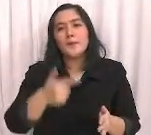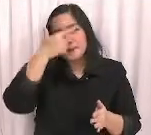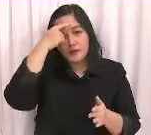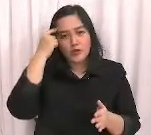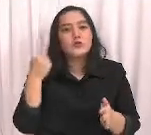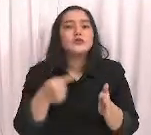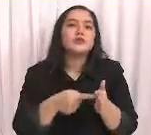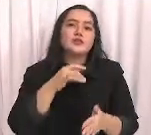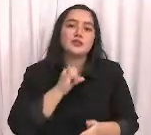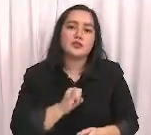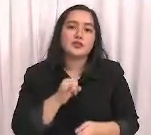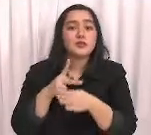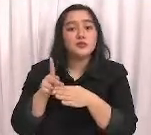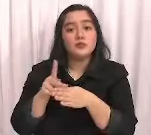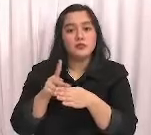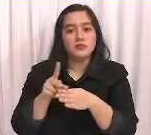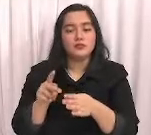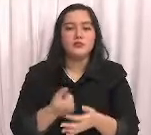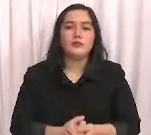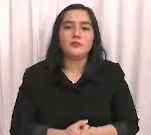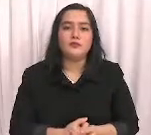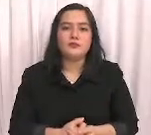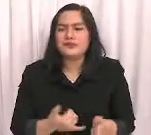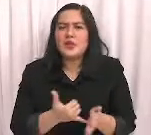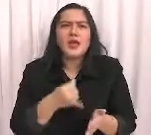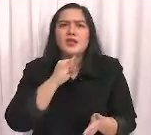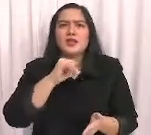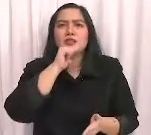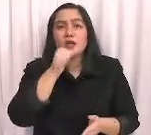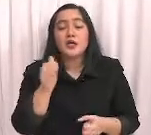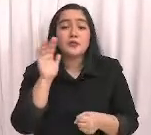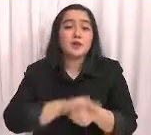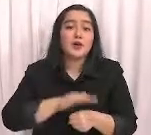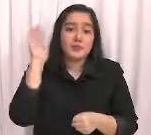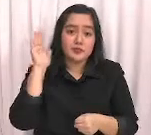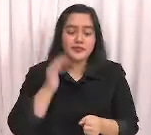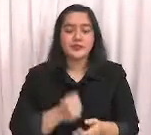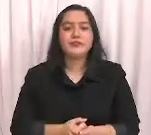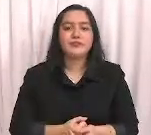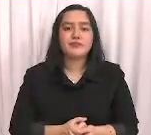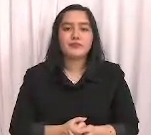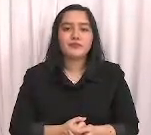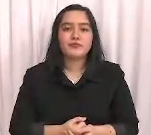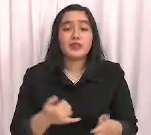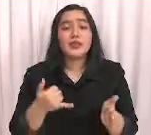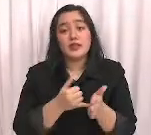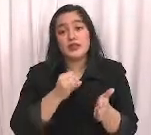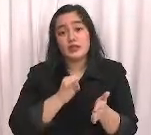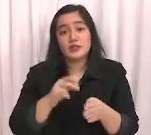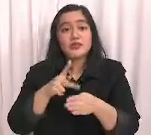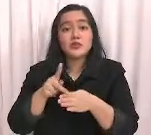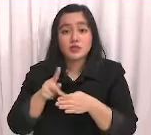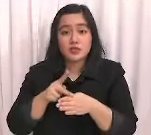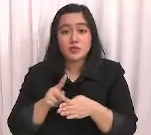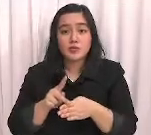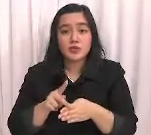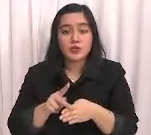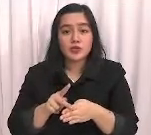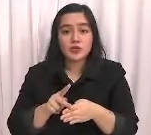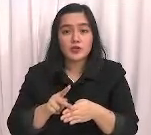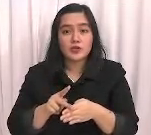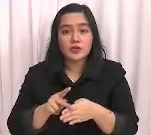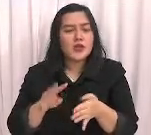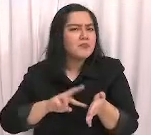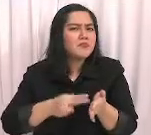thing. Okay? So, kaya gagawin mo yung isang bagay because you wanna get this thing. Nakuha niyo, kapatid? That's